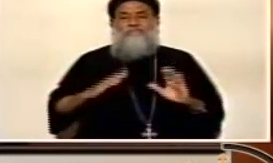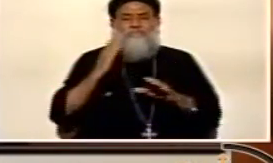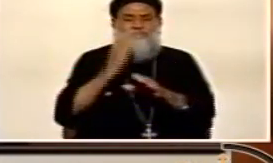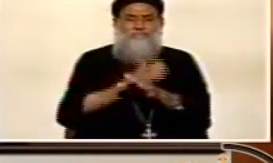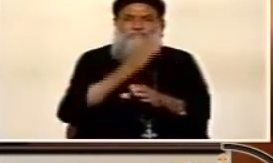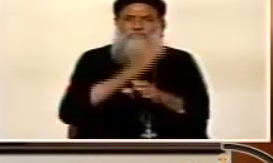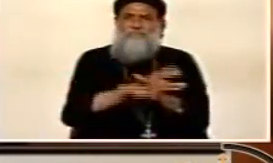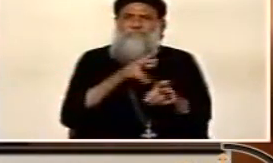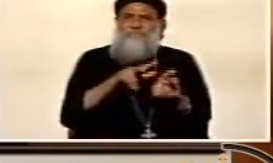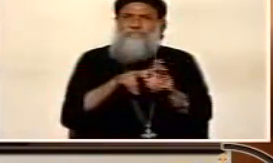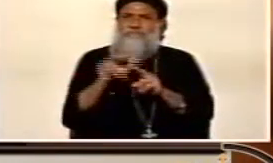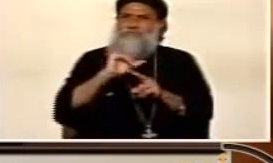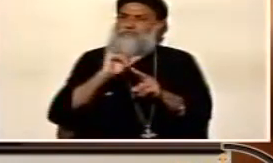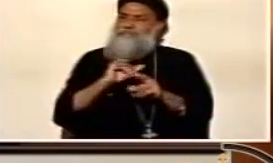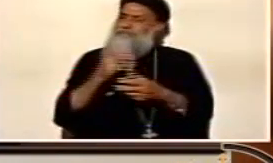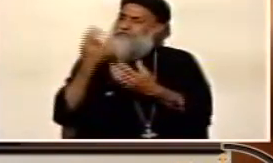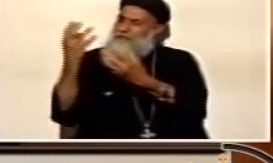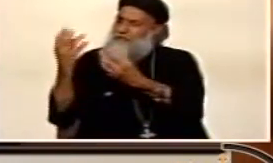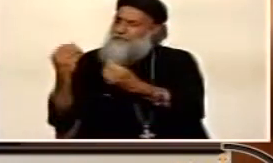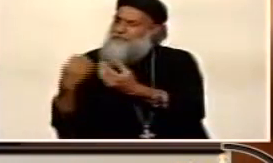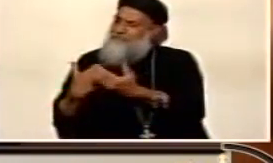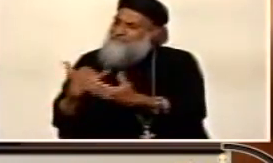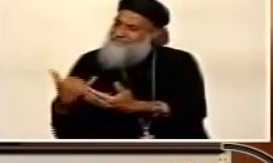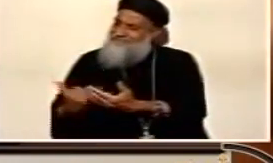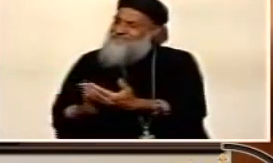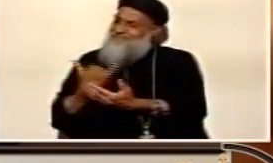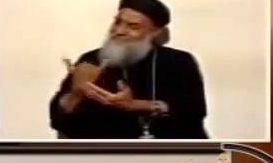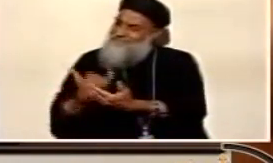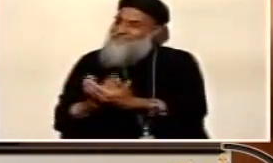المتاعب بإراحة الذين أتعبوه.